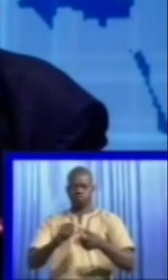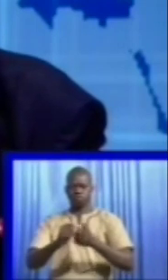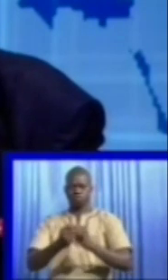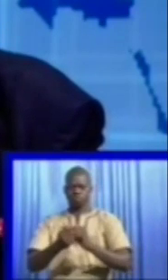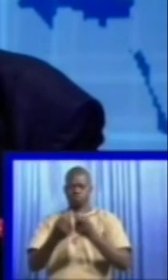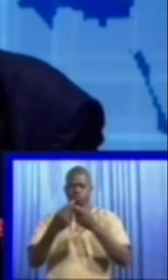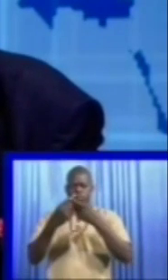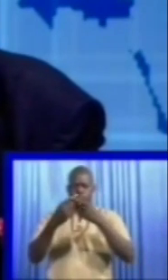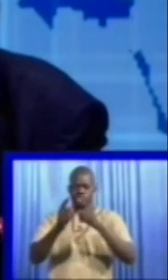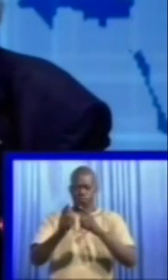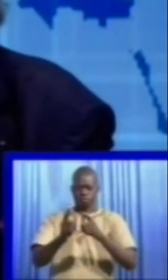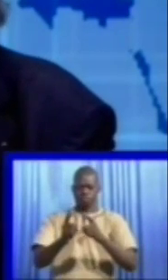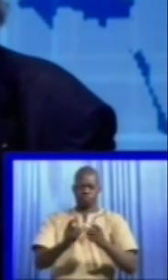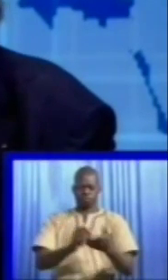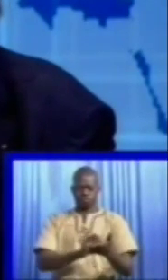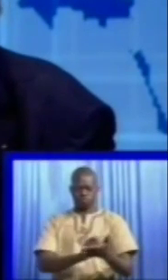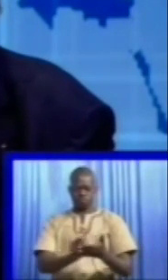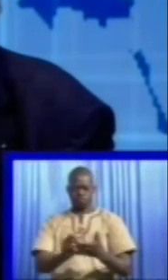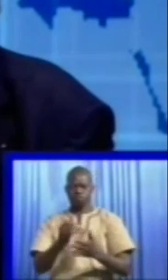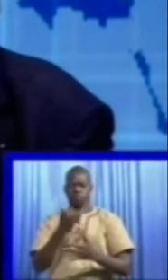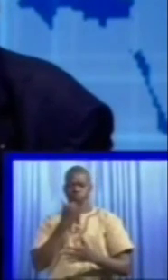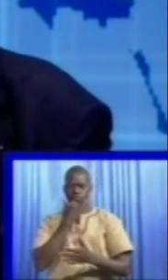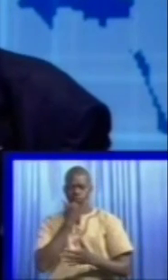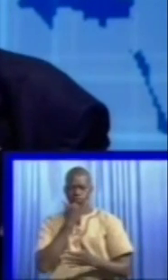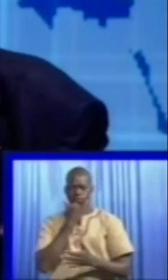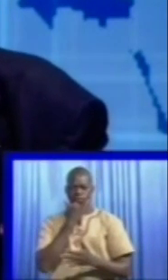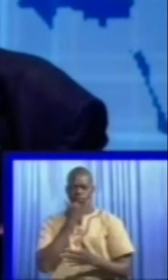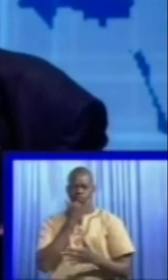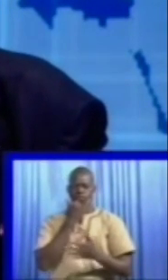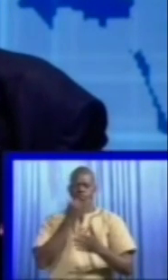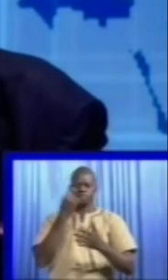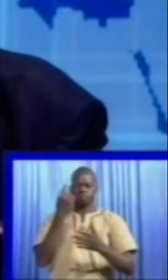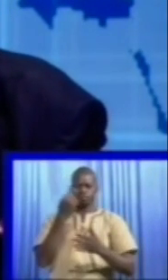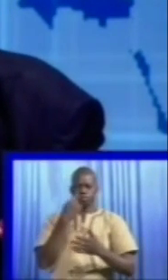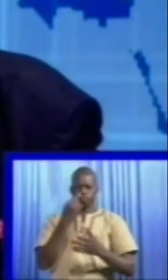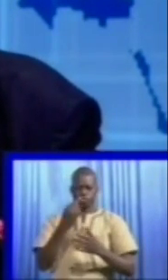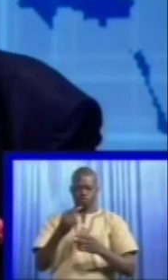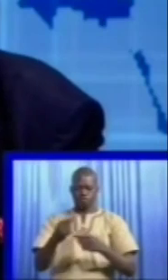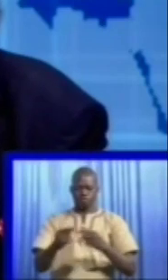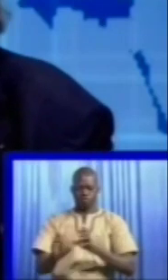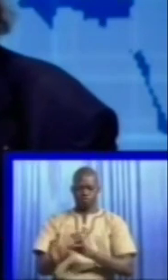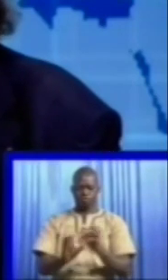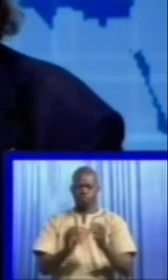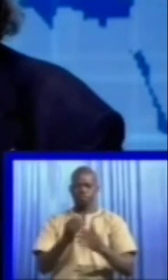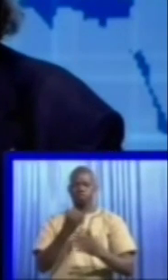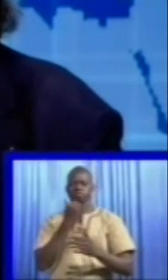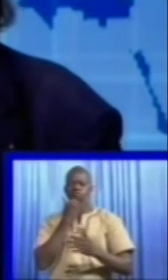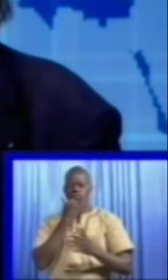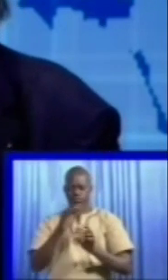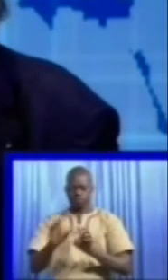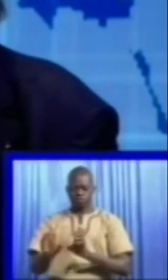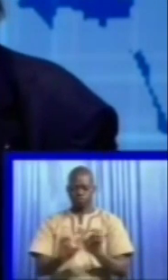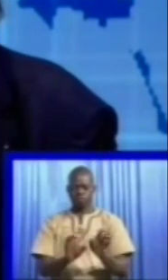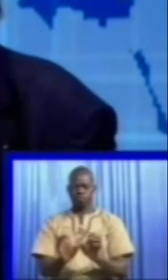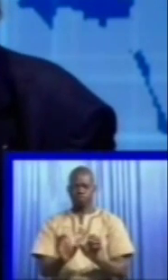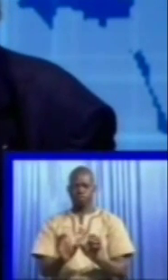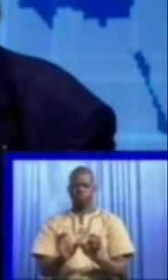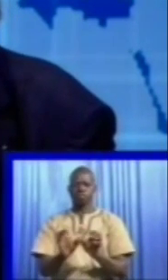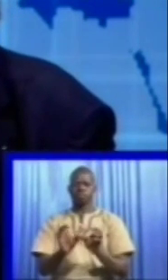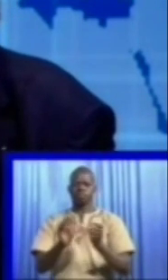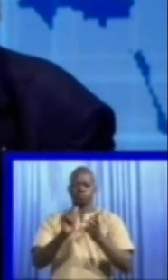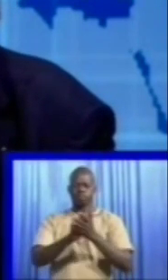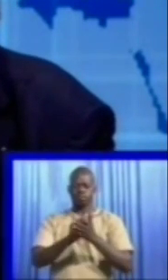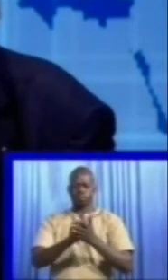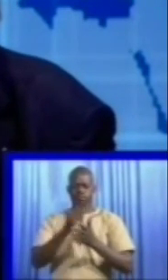va relever les fautes, qui va relever les erreurs qui ont été commises. Et ça, pour